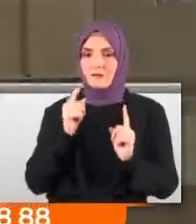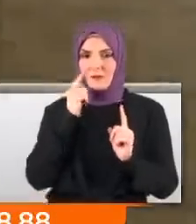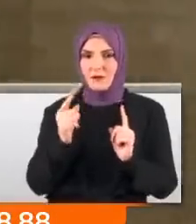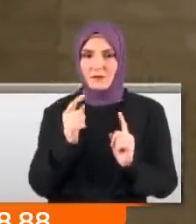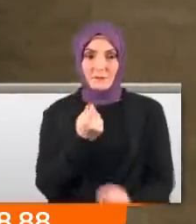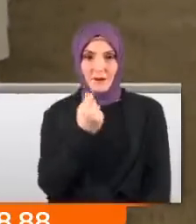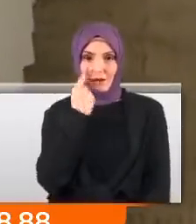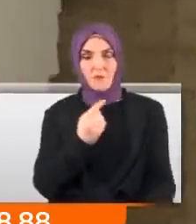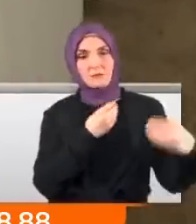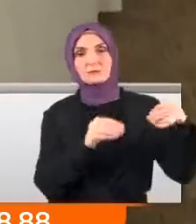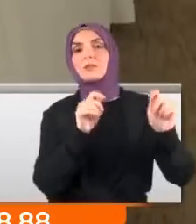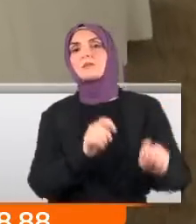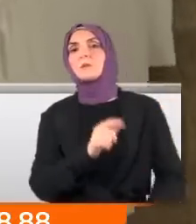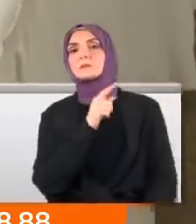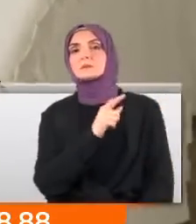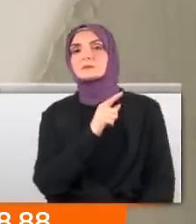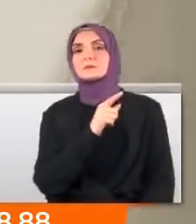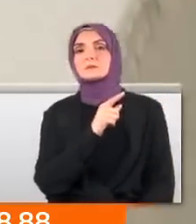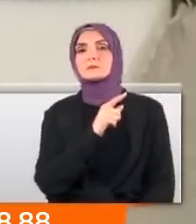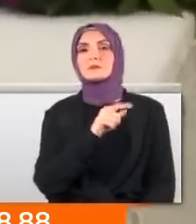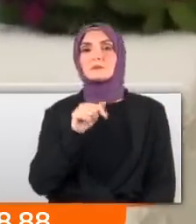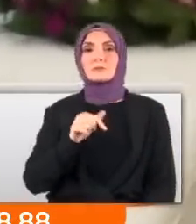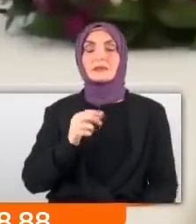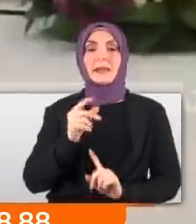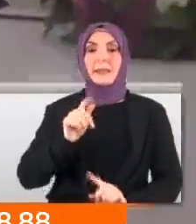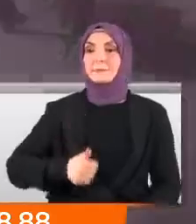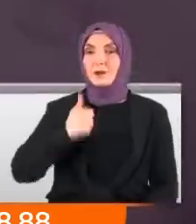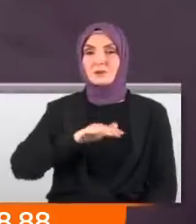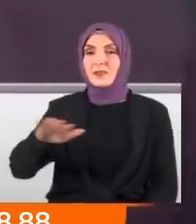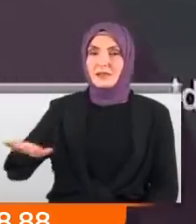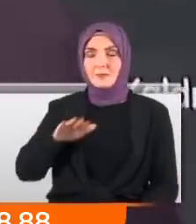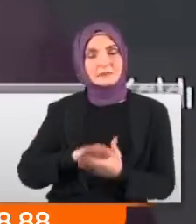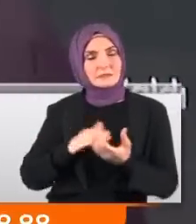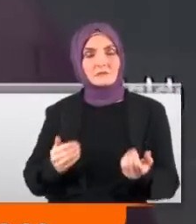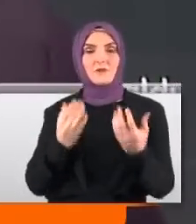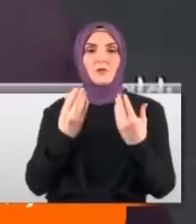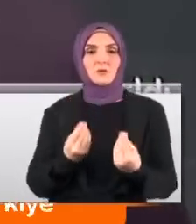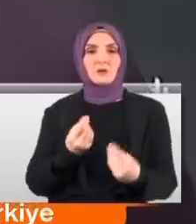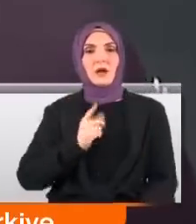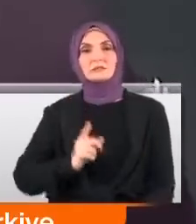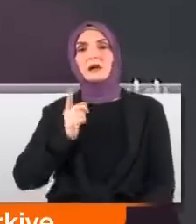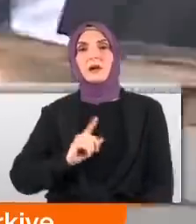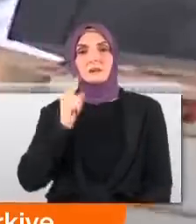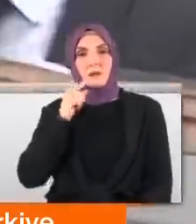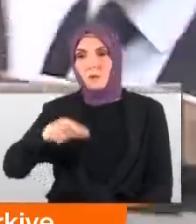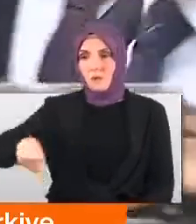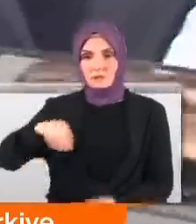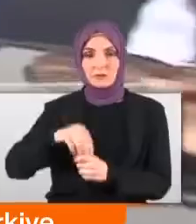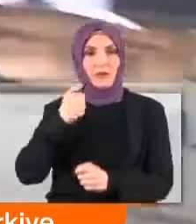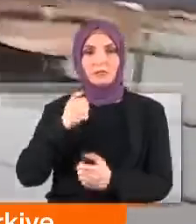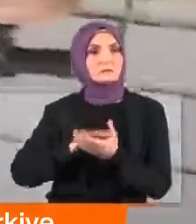sattılar. İstifa ediyorum tabii ki. Başkanın tamamı istifa edecek, arkasından büyük istifalar gelecek. Aday adaylarımız zaten 6 tanesi istifa ediyor.